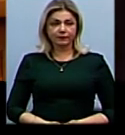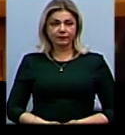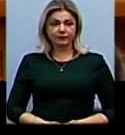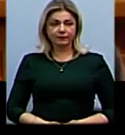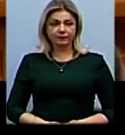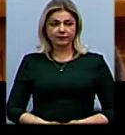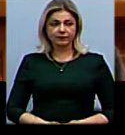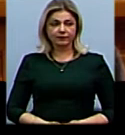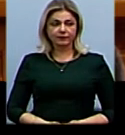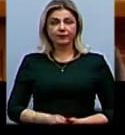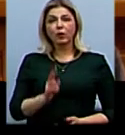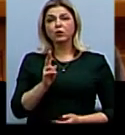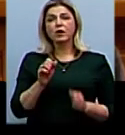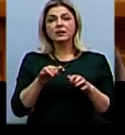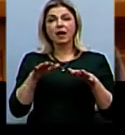Это дорого, Сергей